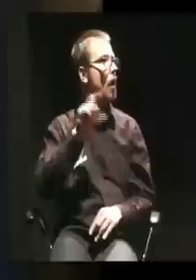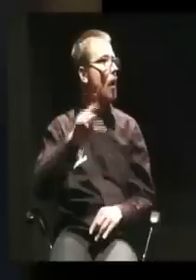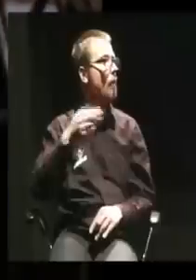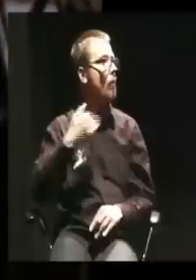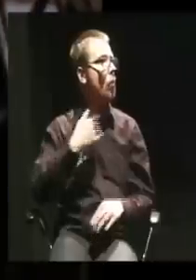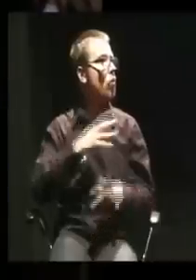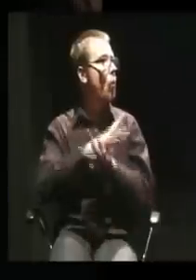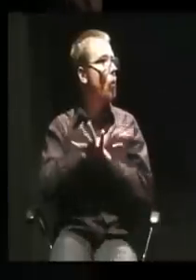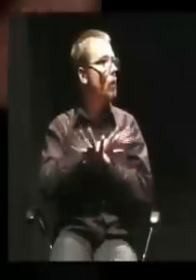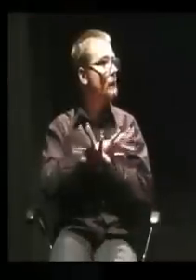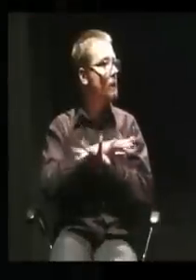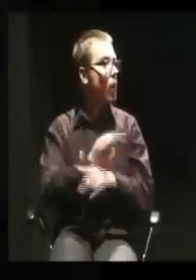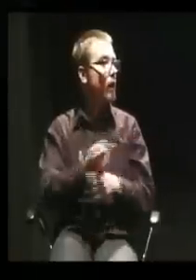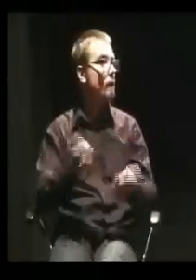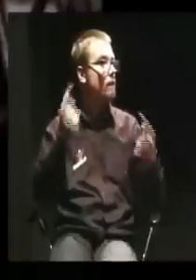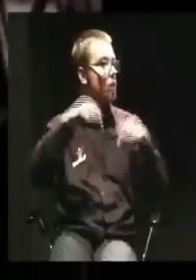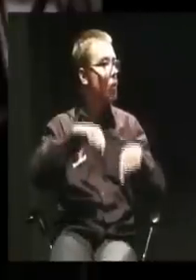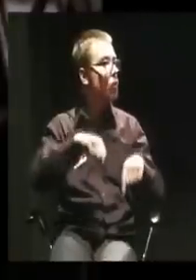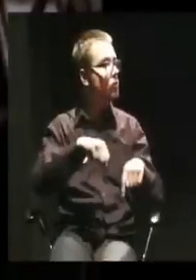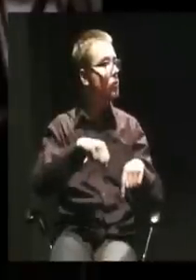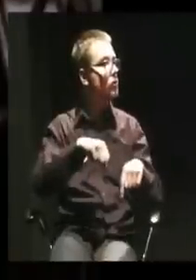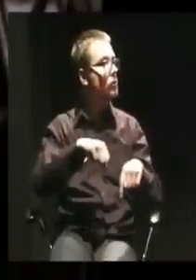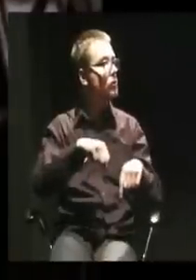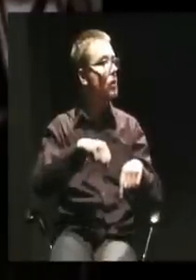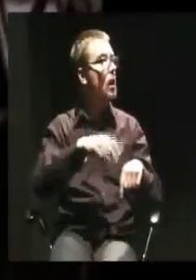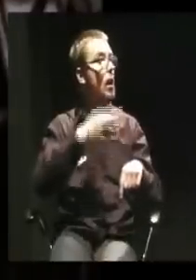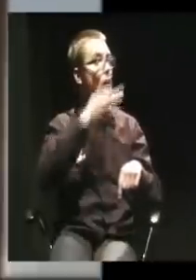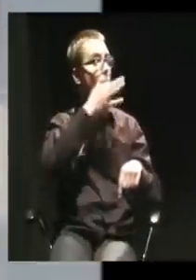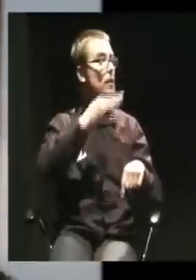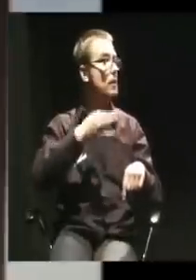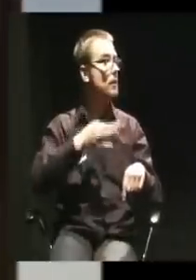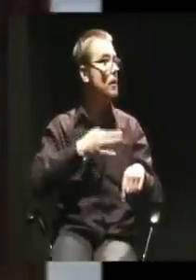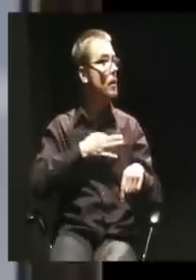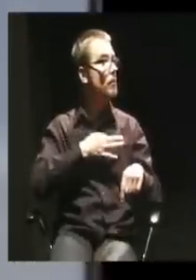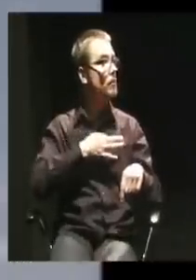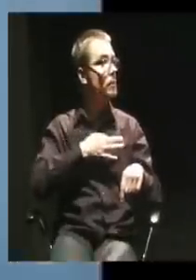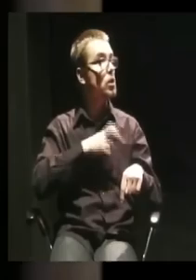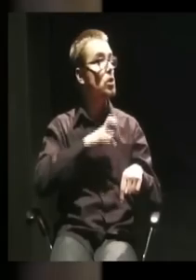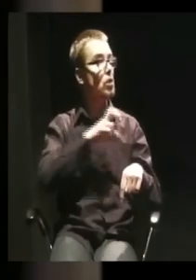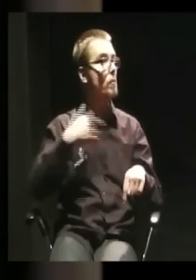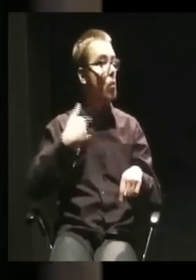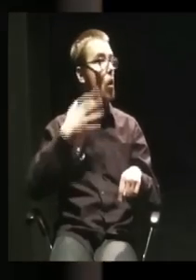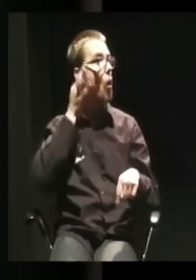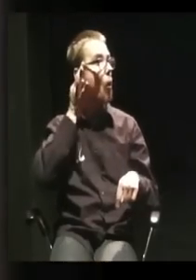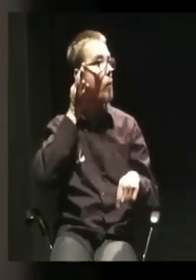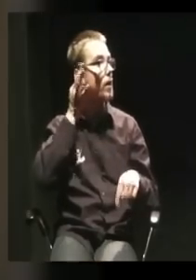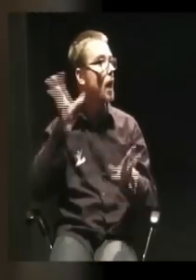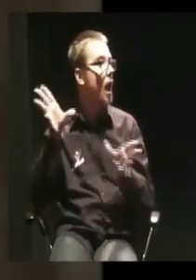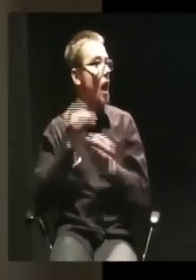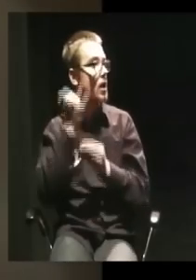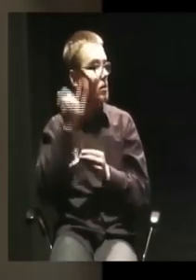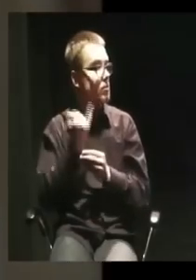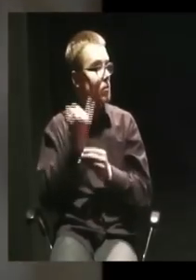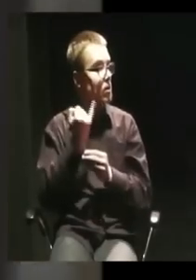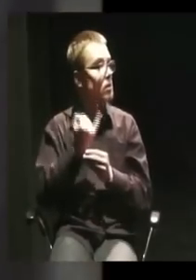następnie wychodzi, po czym wraca i zadaje mi pytanie. Była tu kobieta z dzieckiem. Gdzie one są? Czy je